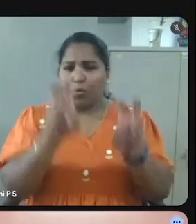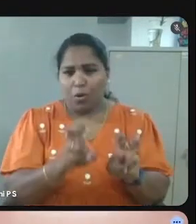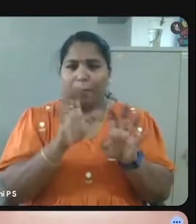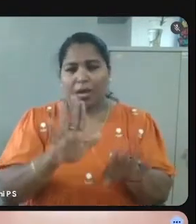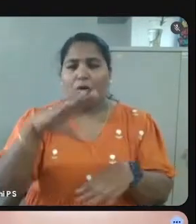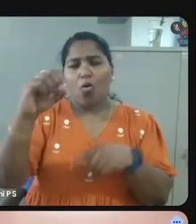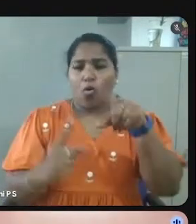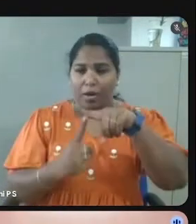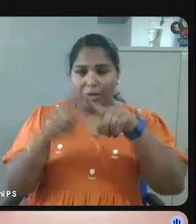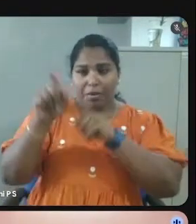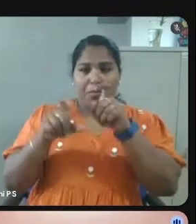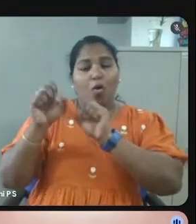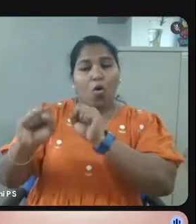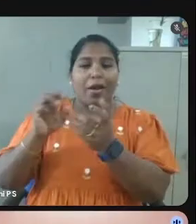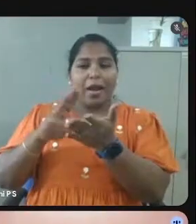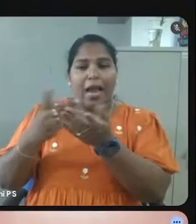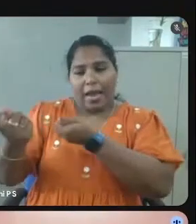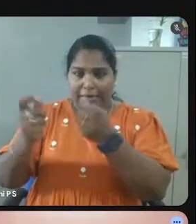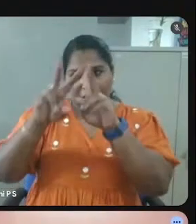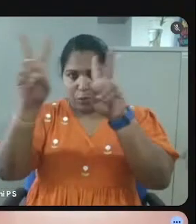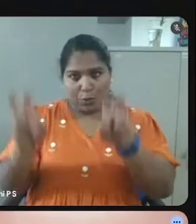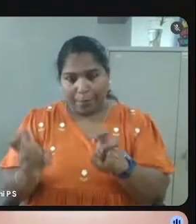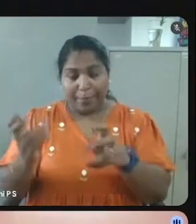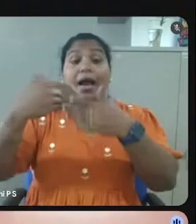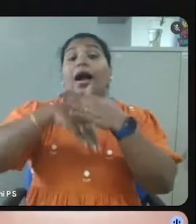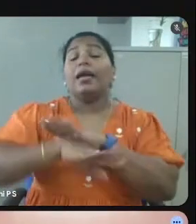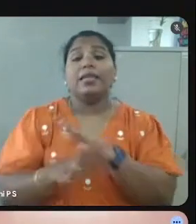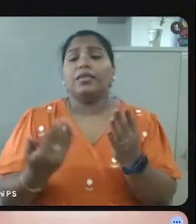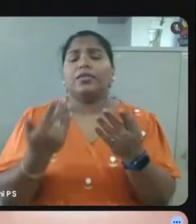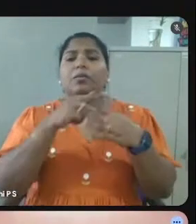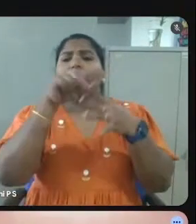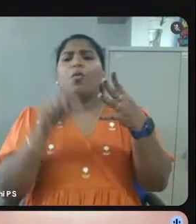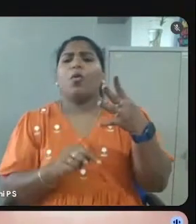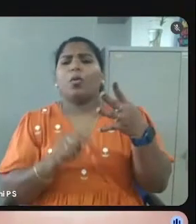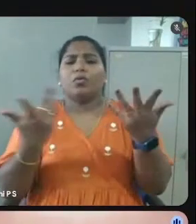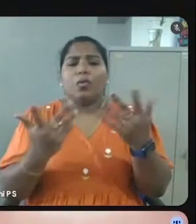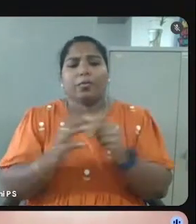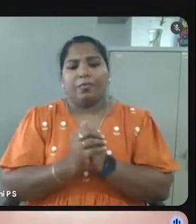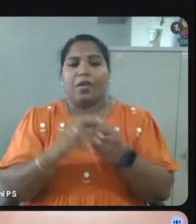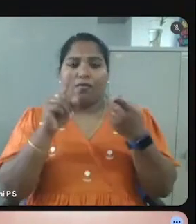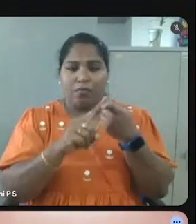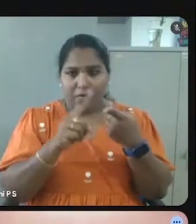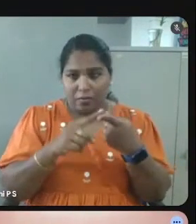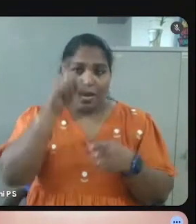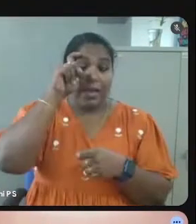ഉണ്ട്. അതിനകത്ത് വരുന്ന കണ്ടന്റ്സ് സെക്ഷുവൽ